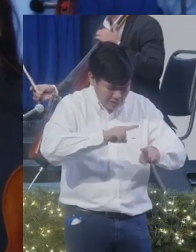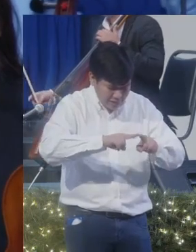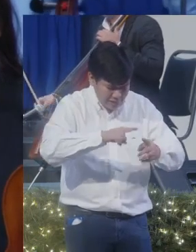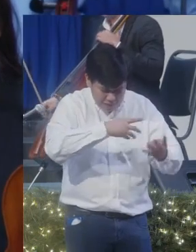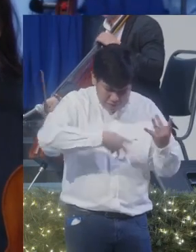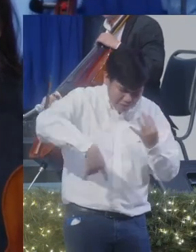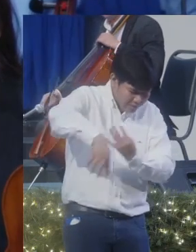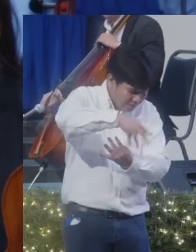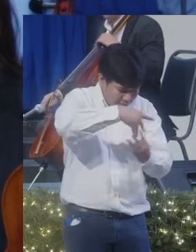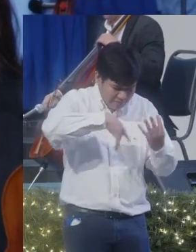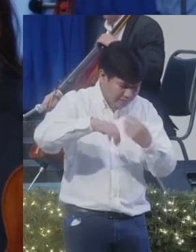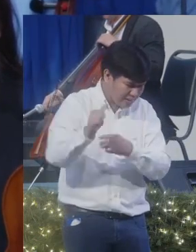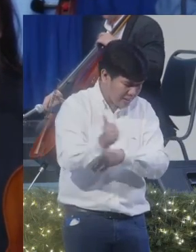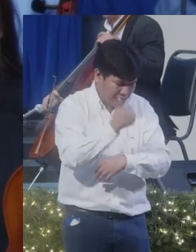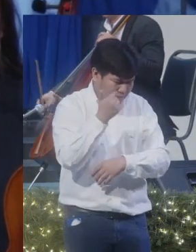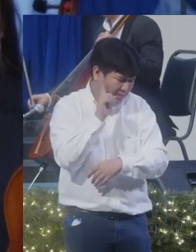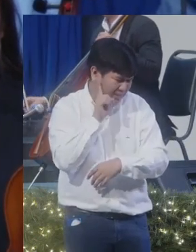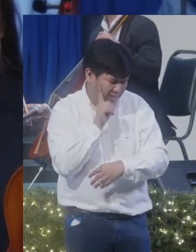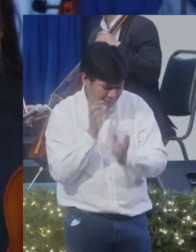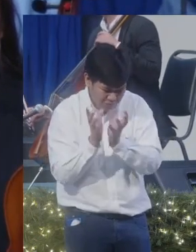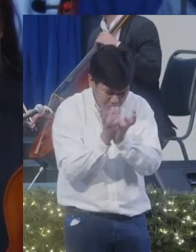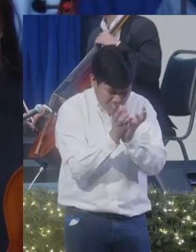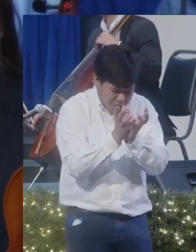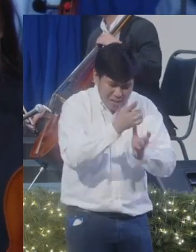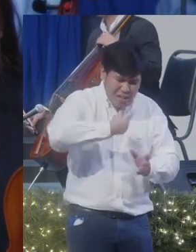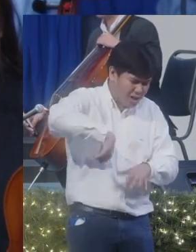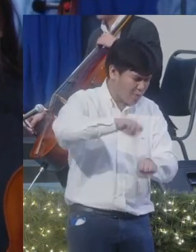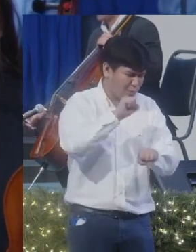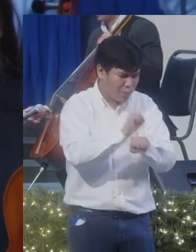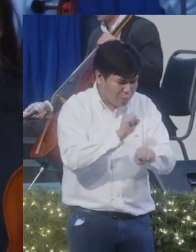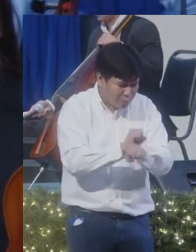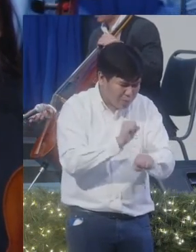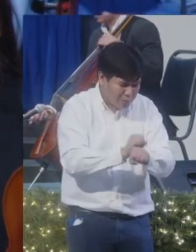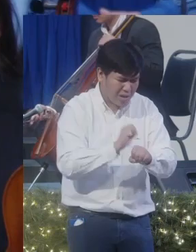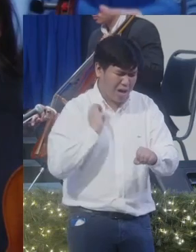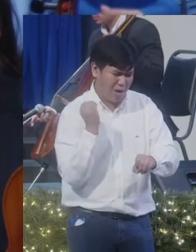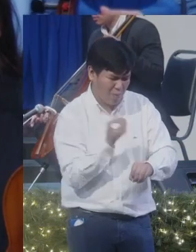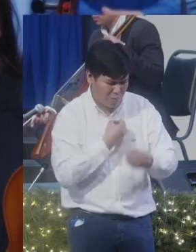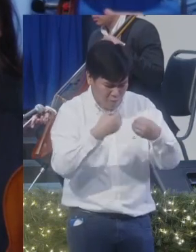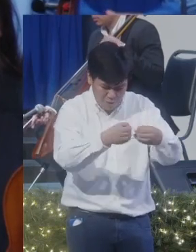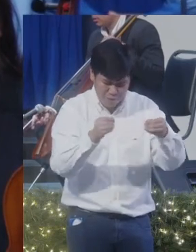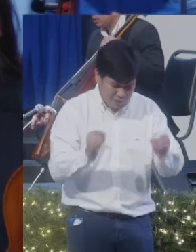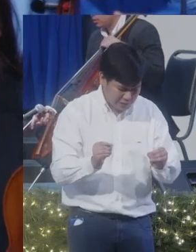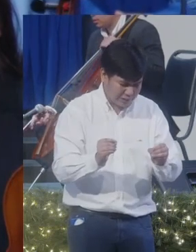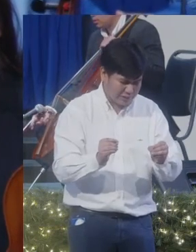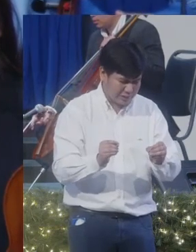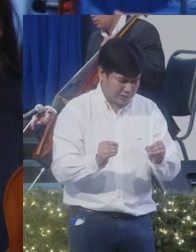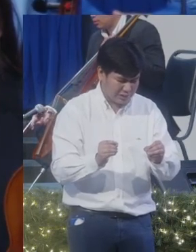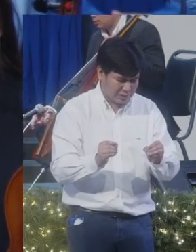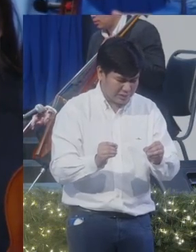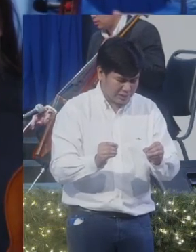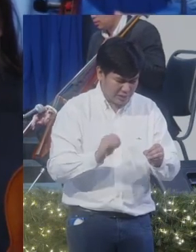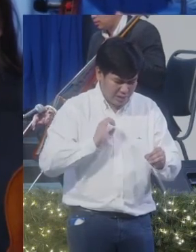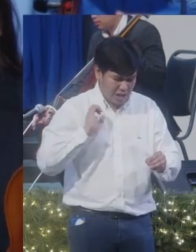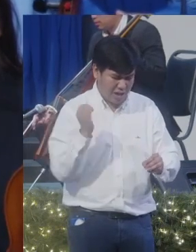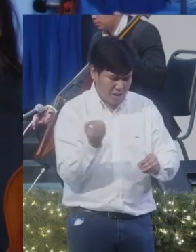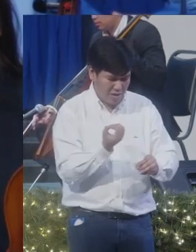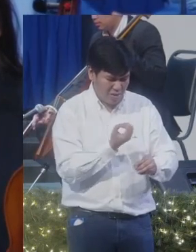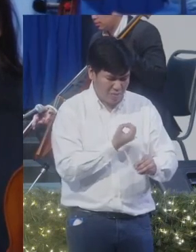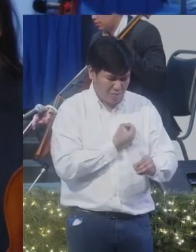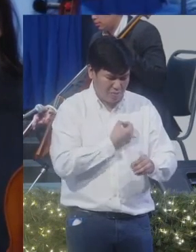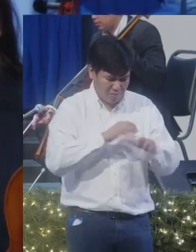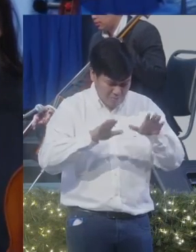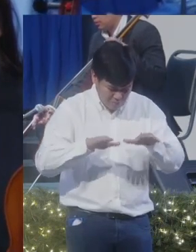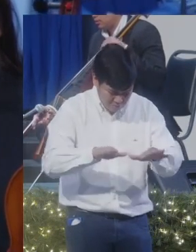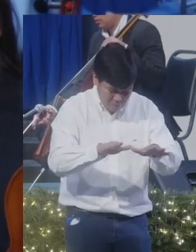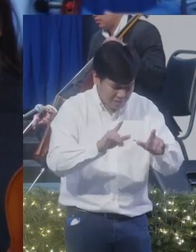aming mga pagawaan, aming mga opisina, aming mga pabrika,